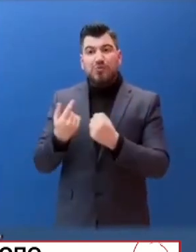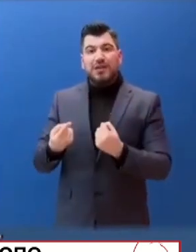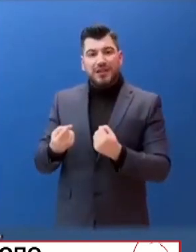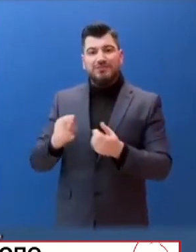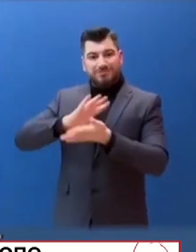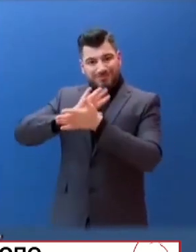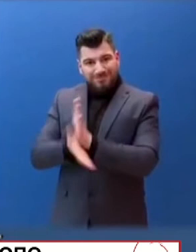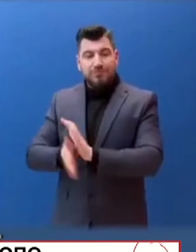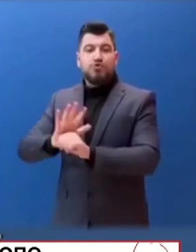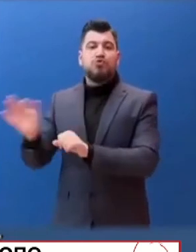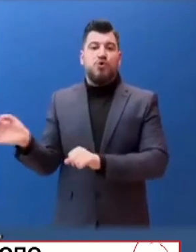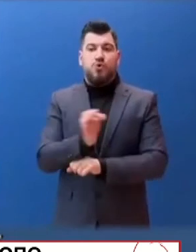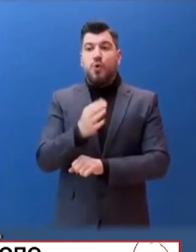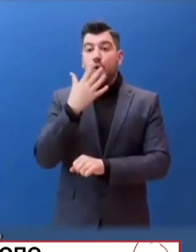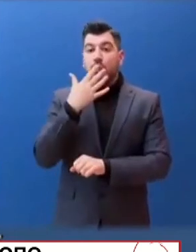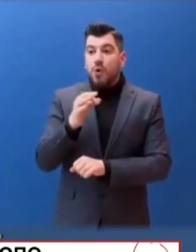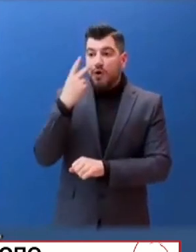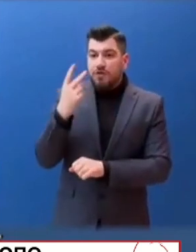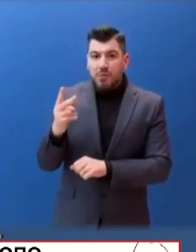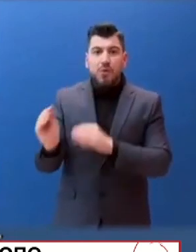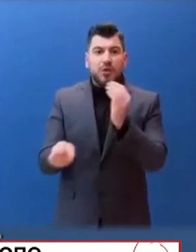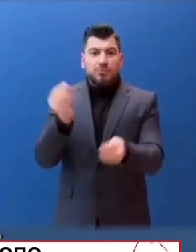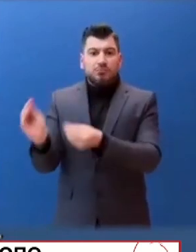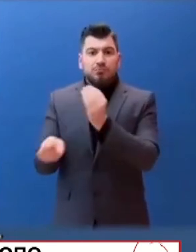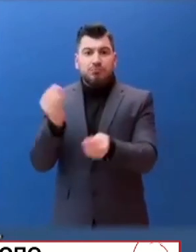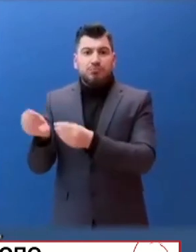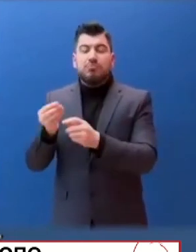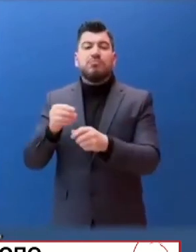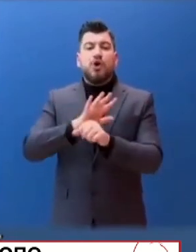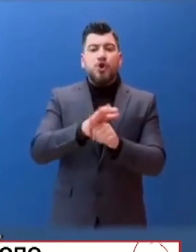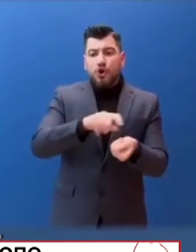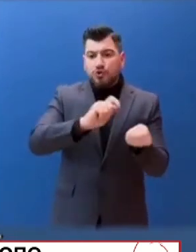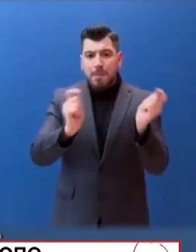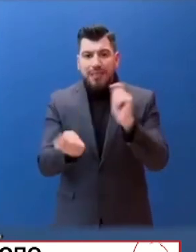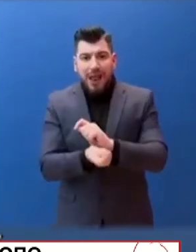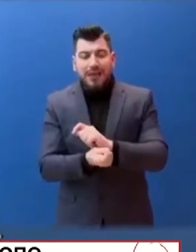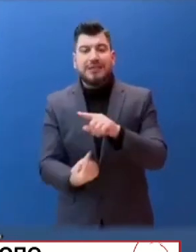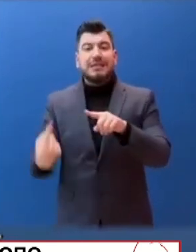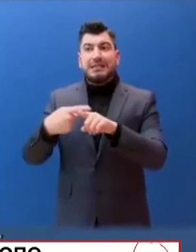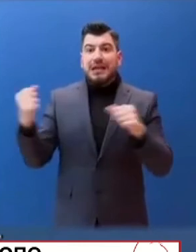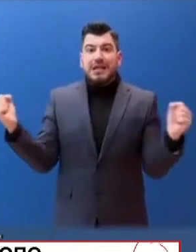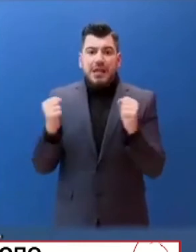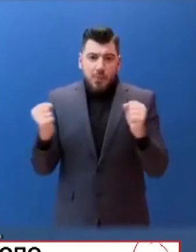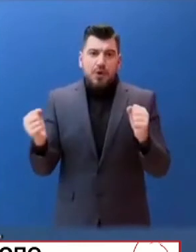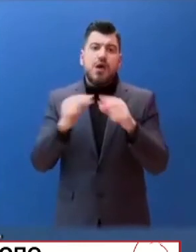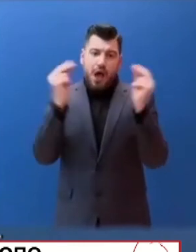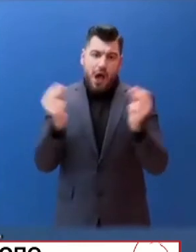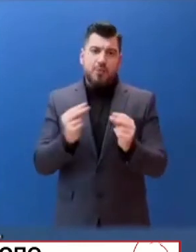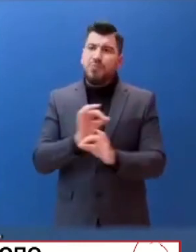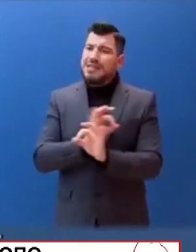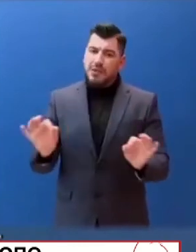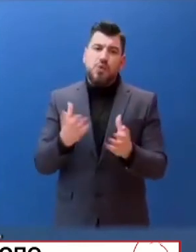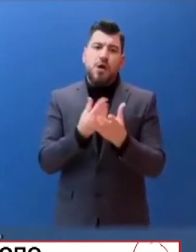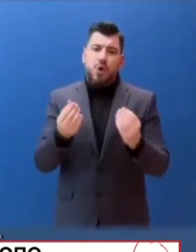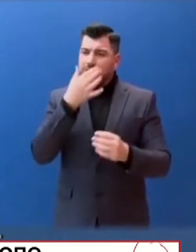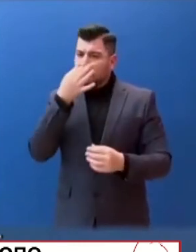στον κίνδυνο της αναζωπήρωσης της πανδημίας, εξαιτίας των μεταλλάξεων και του χειμωνιάτικου καιρού και συνεπώς περισσότερων λοιμώξεων